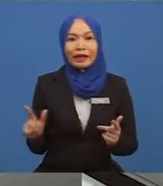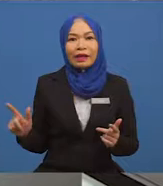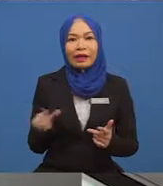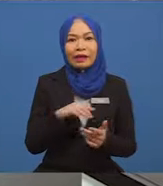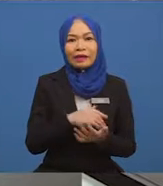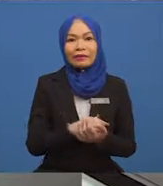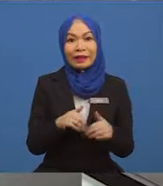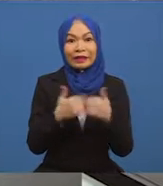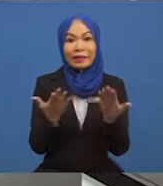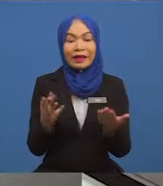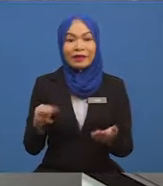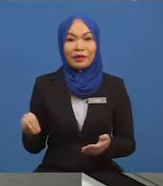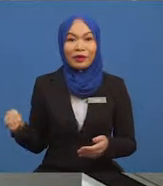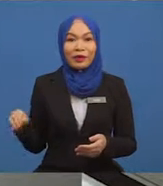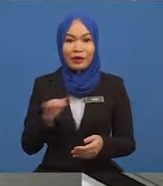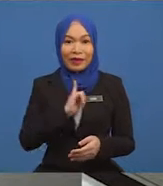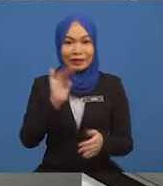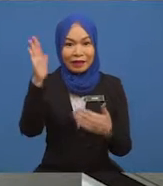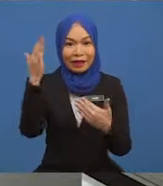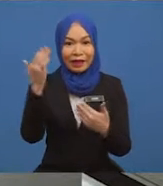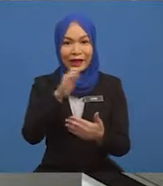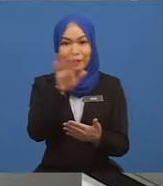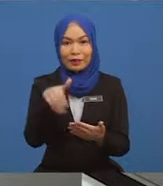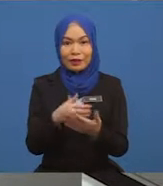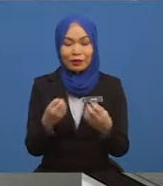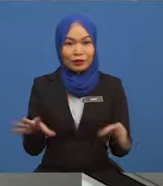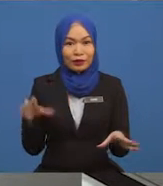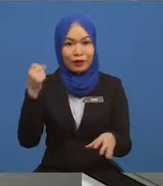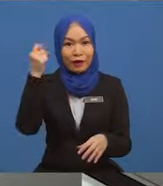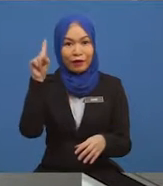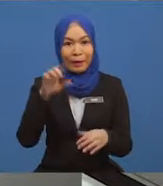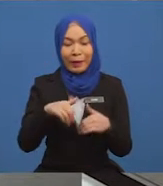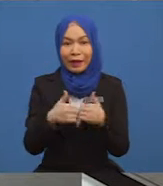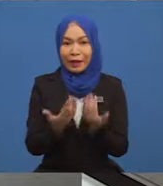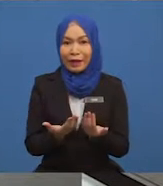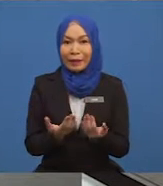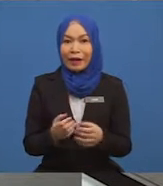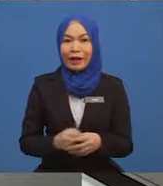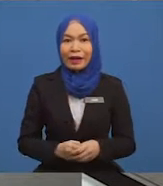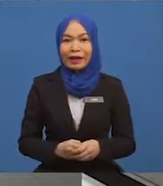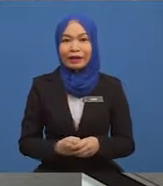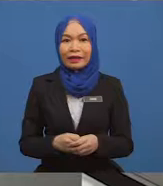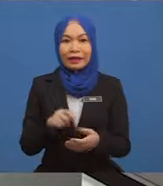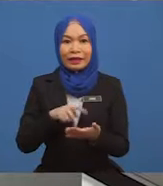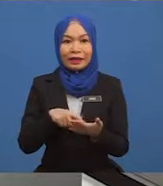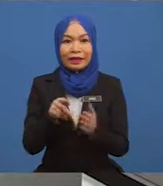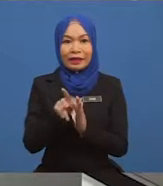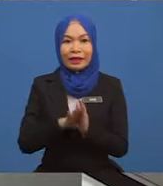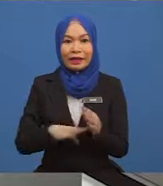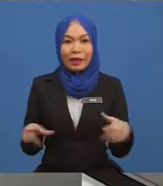faham bagaimana fermentasi pada yeast berlaku dan apakah hasil yang